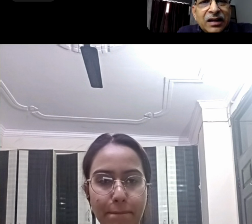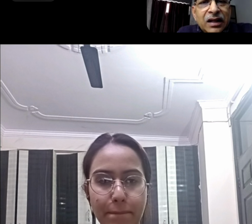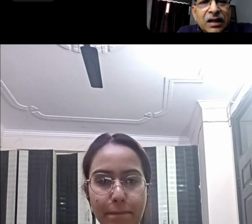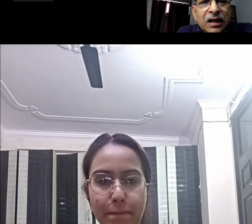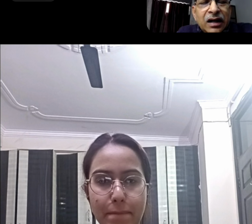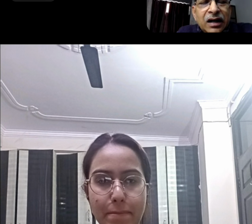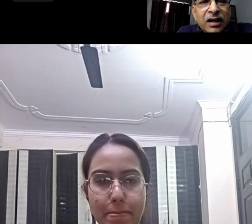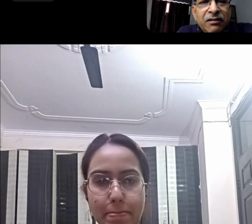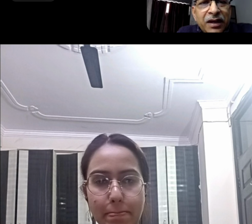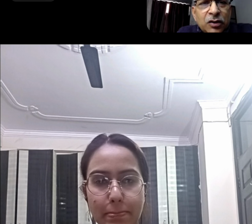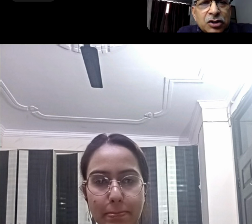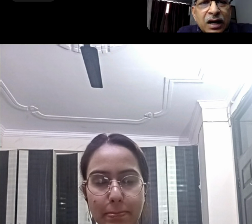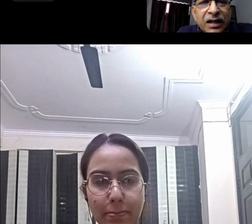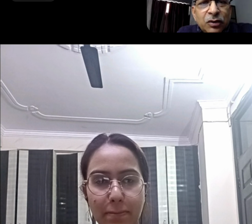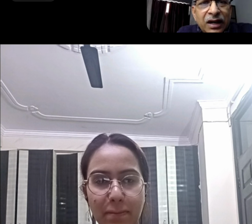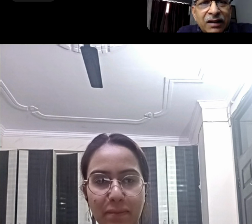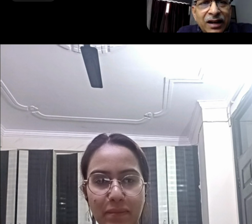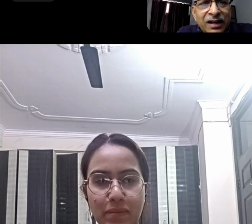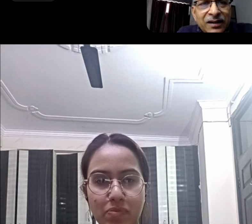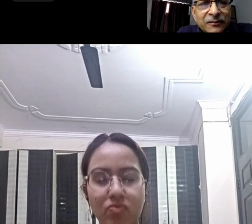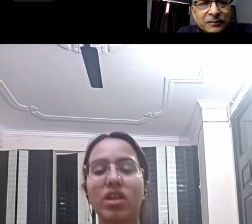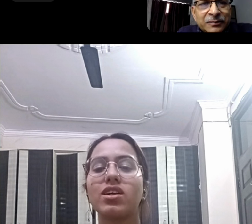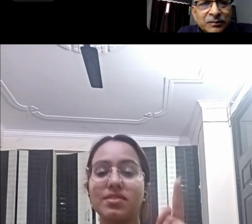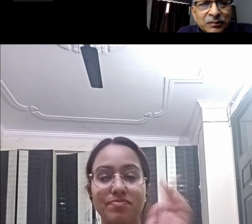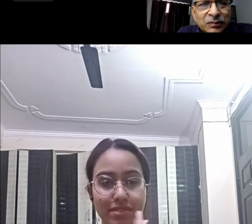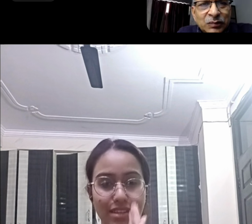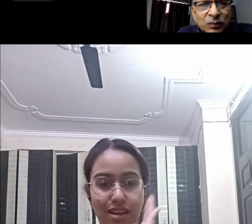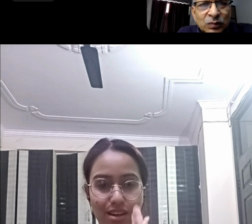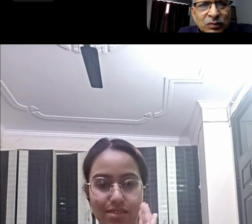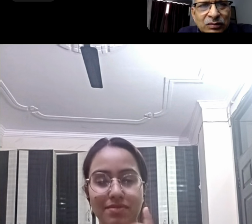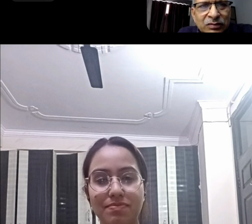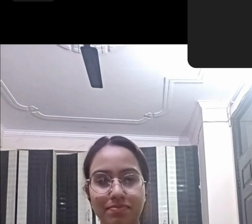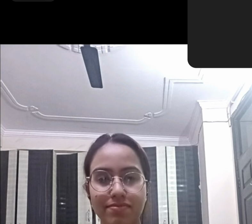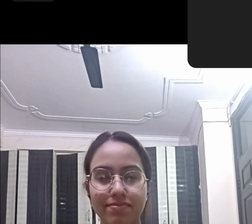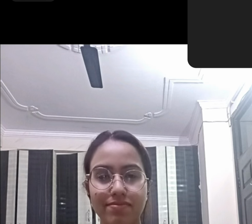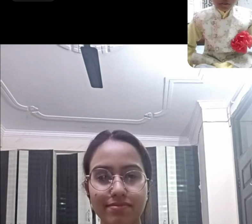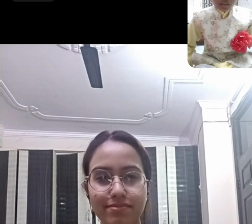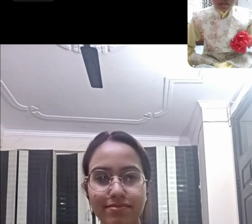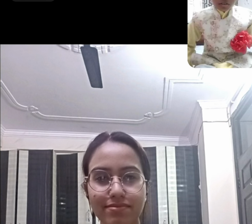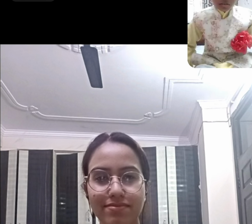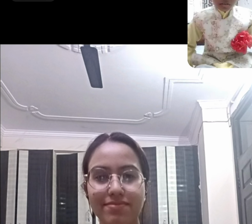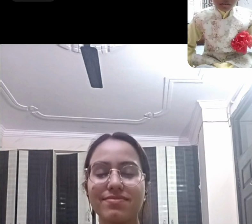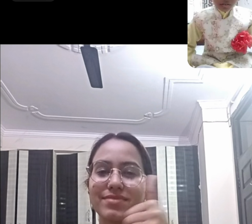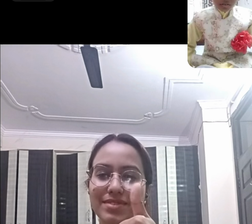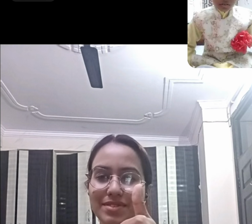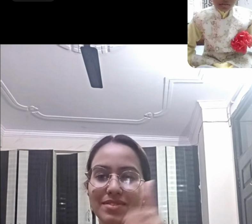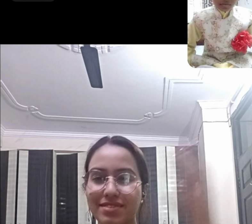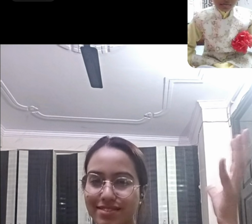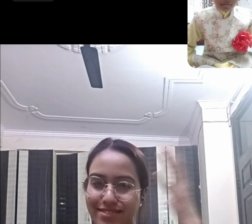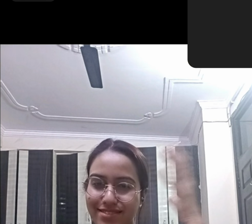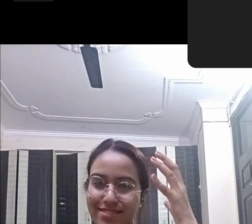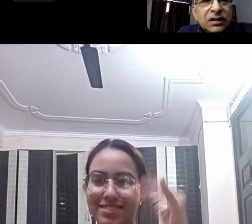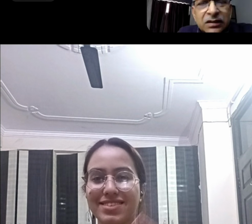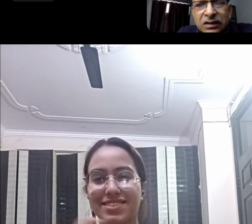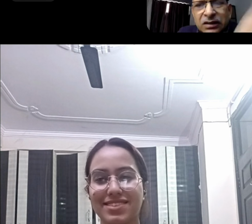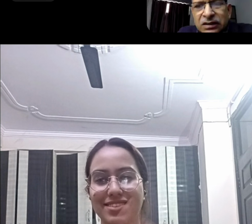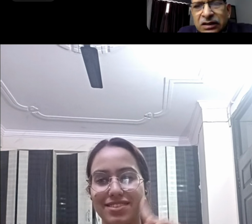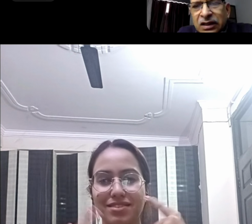पहले अर्णव हमें कुछ गाना सुनाने वाला है. गुड आफ्टरनून सर. गुड आफ्टरनून अर्णव.